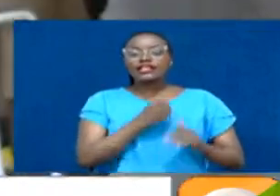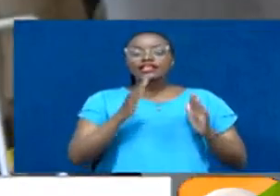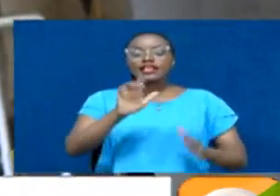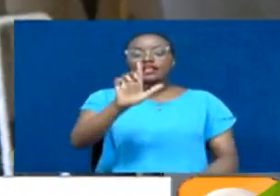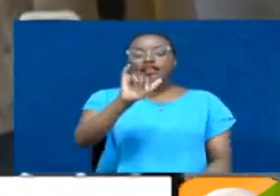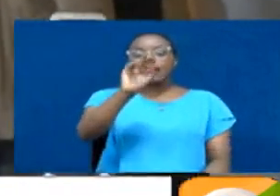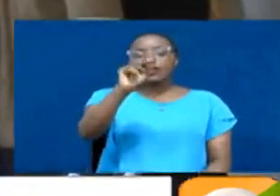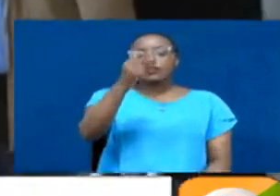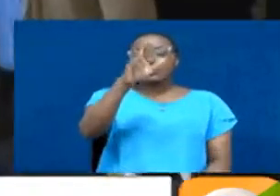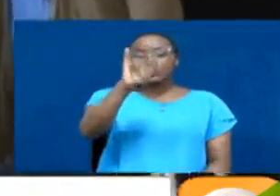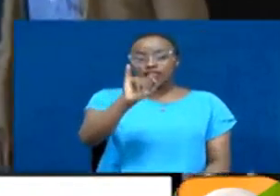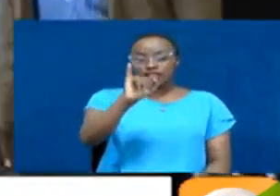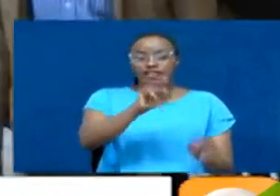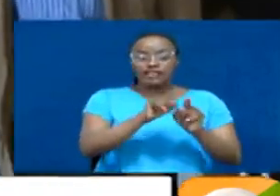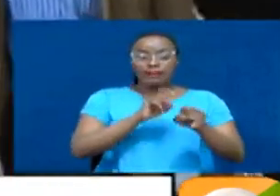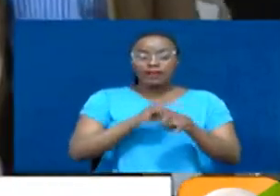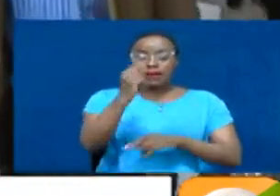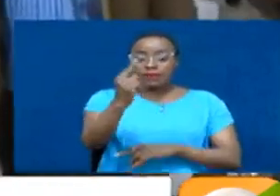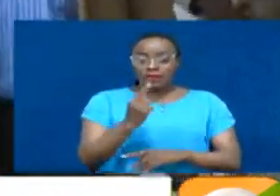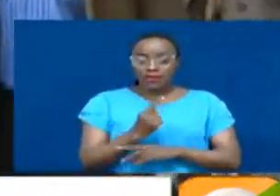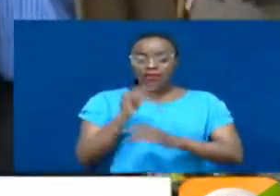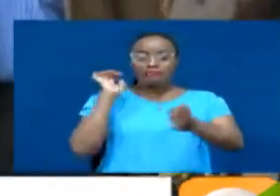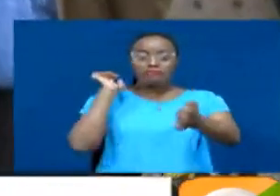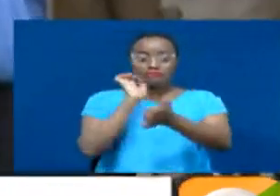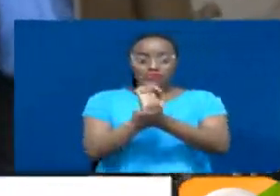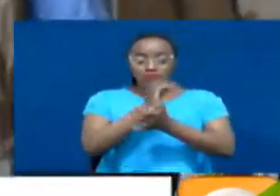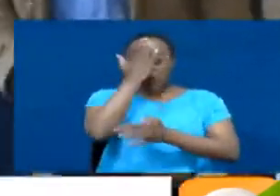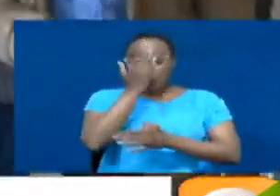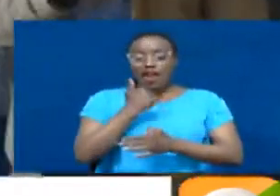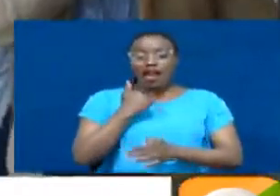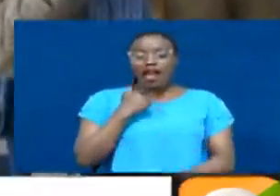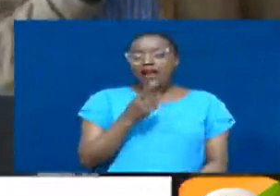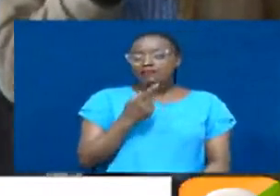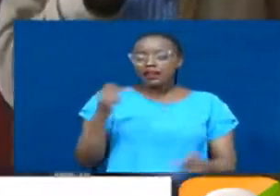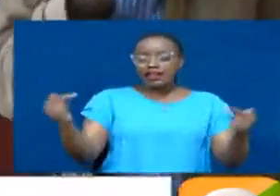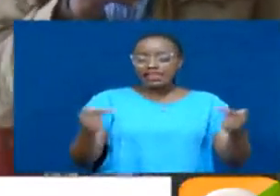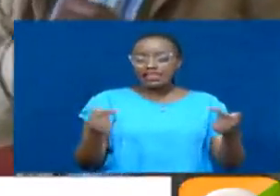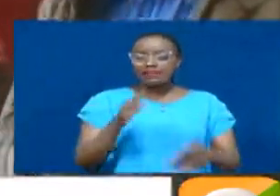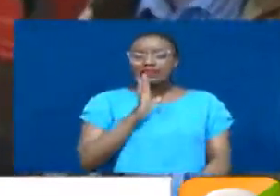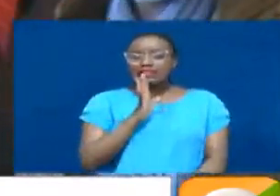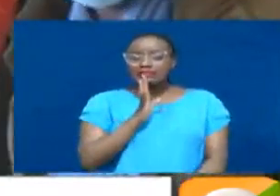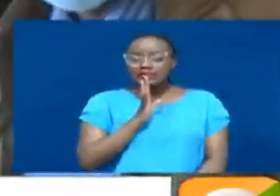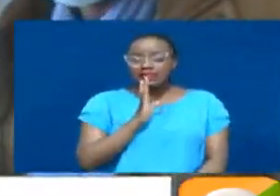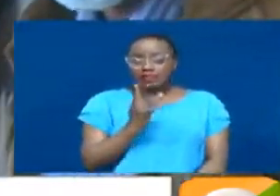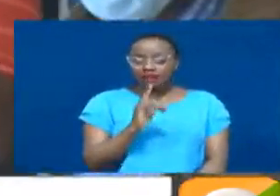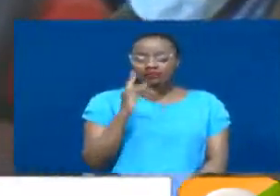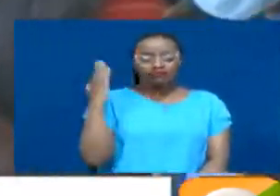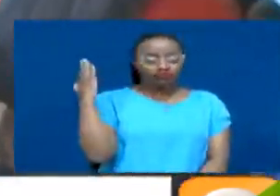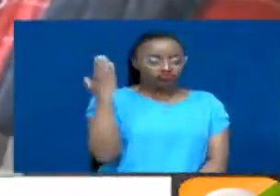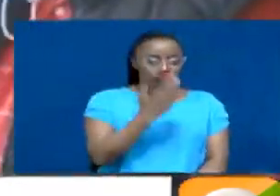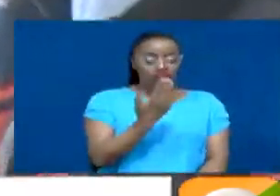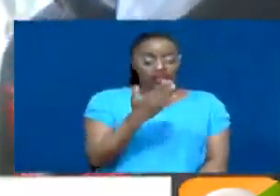Linturi. Na alipotokea wakamkamata kwa madai ya kutoa matamshi ya uchochezi. Moja kwa